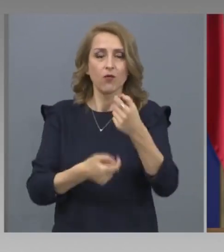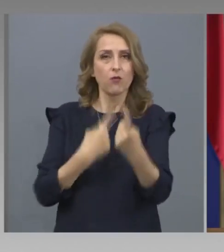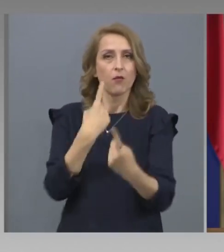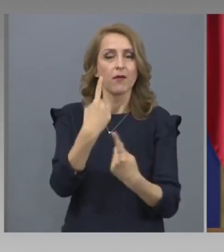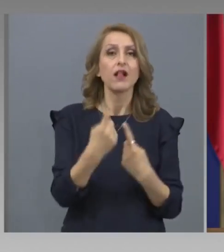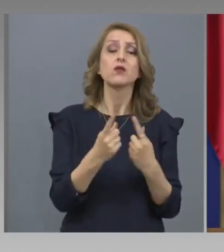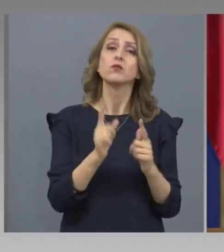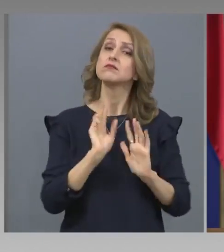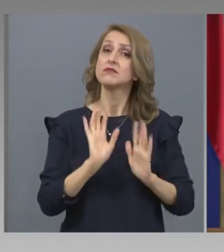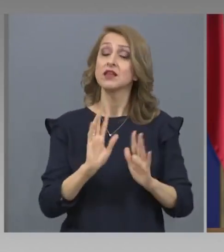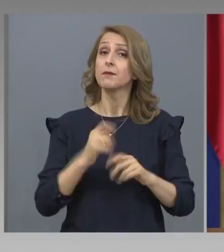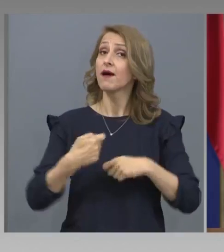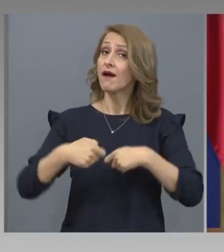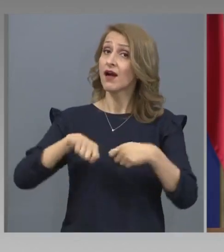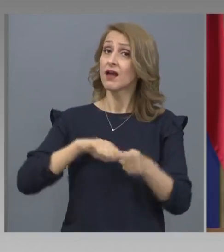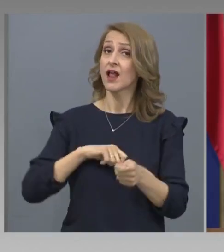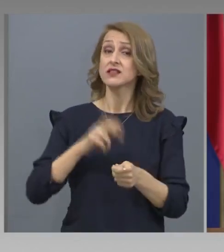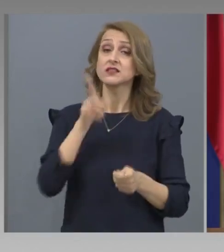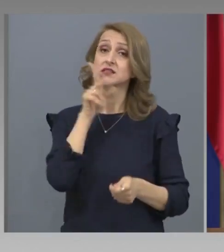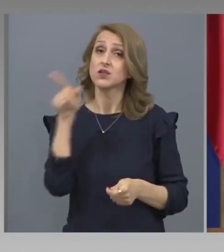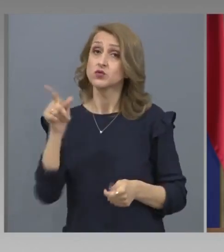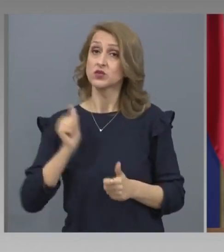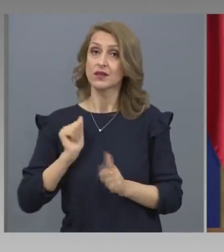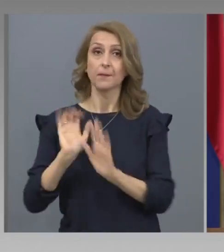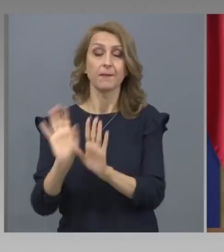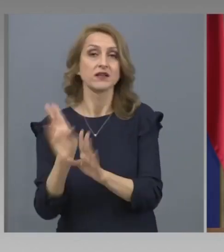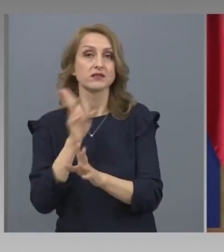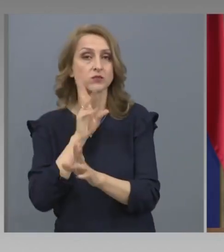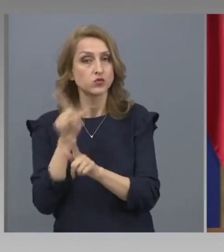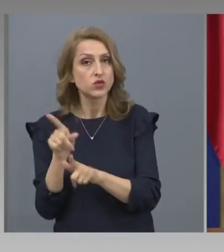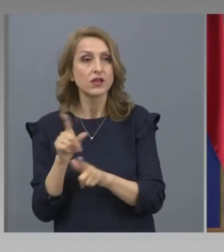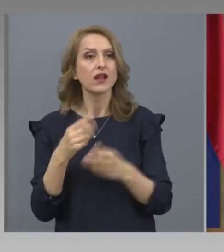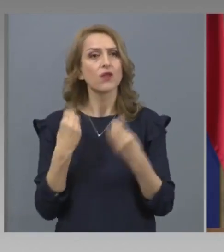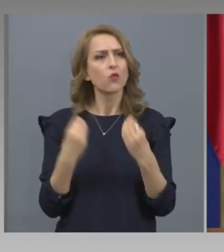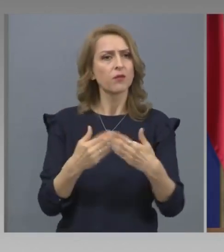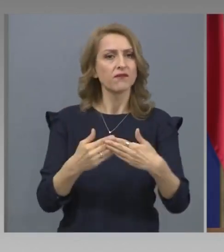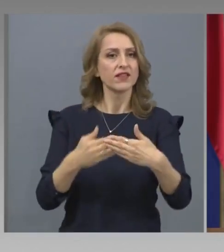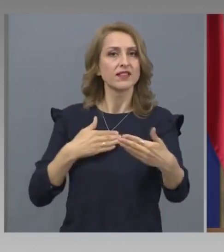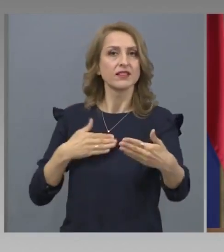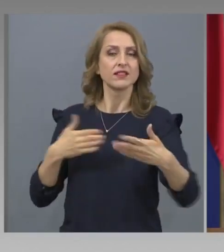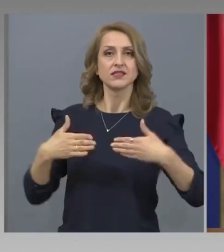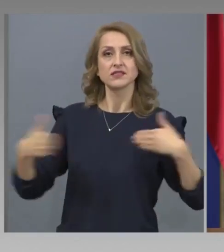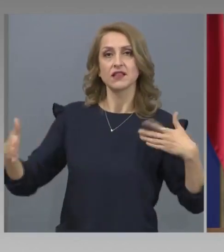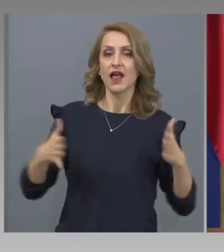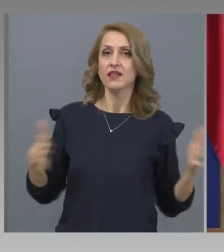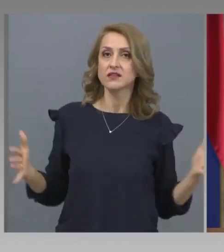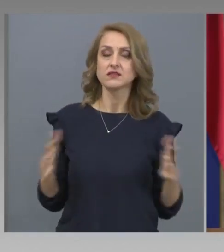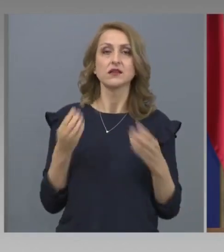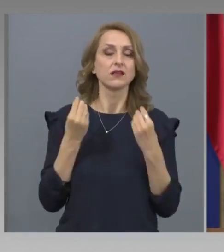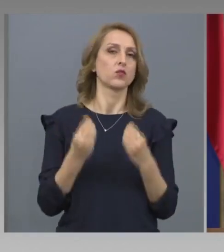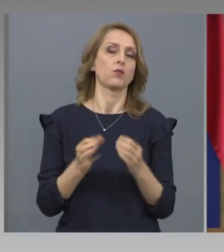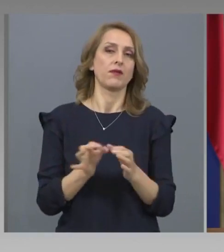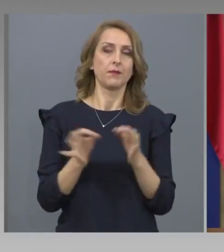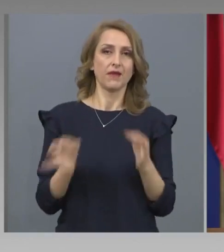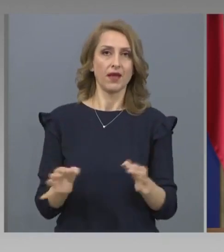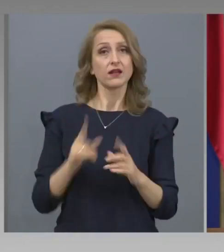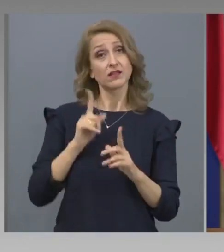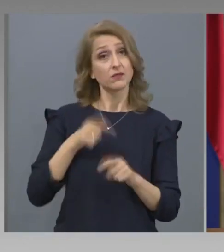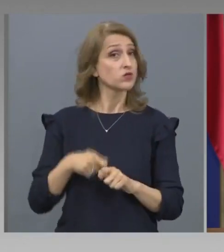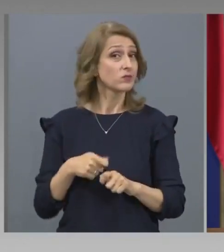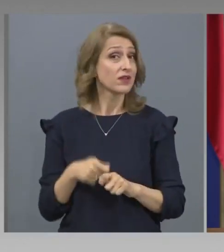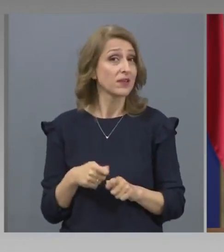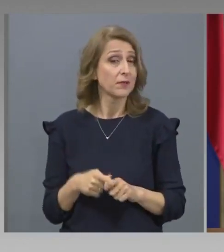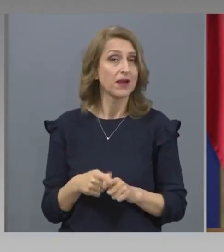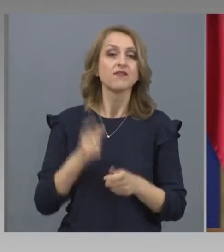гарантирано за учителите, при дистанция, при мерки, за да можем да ги проведем